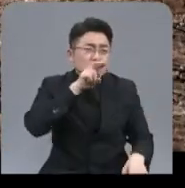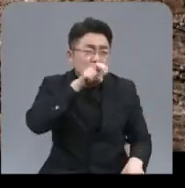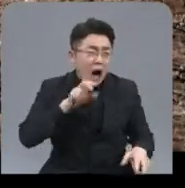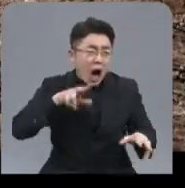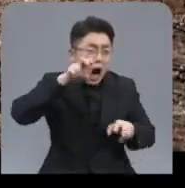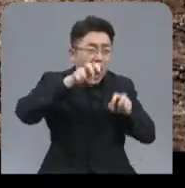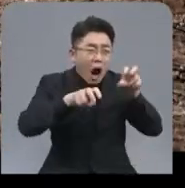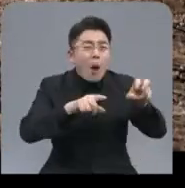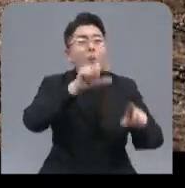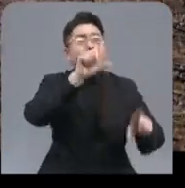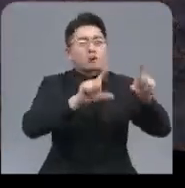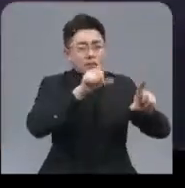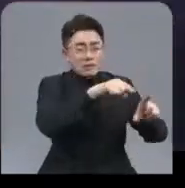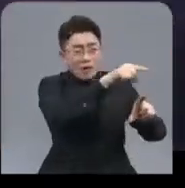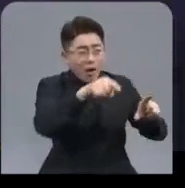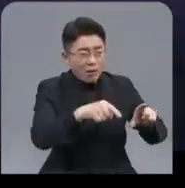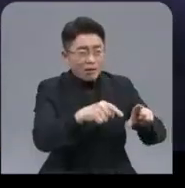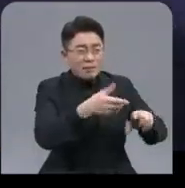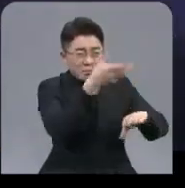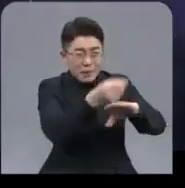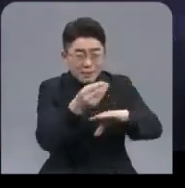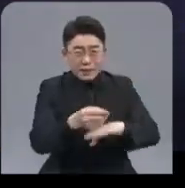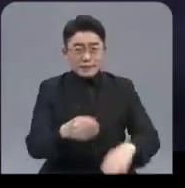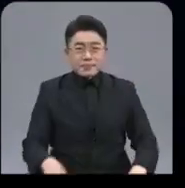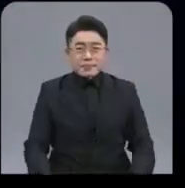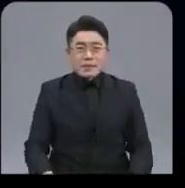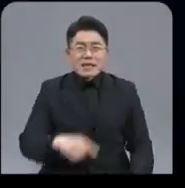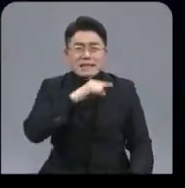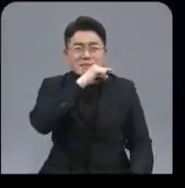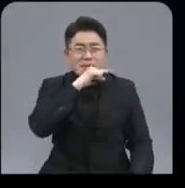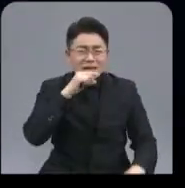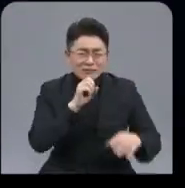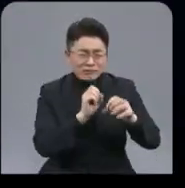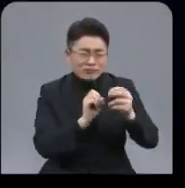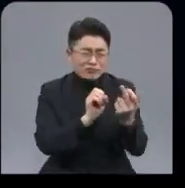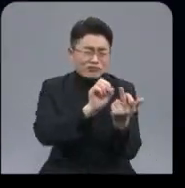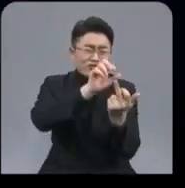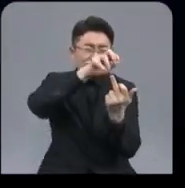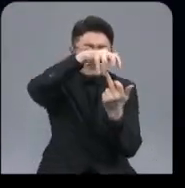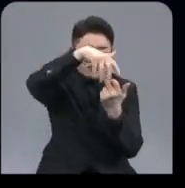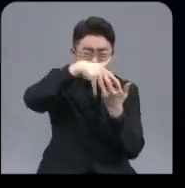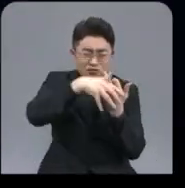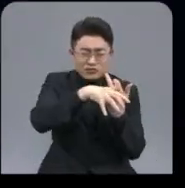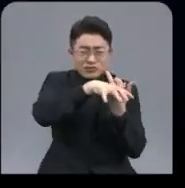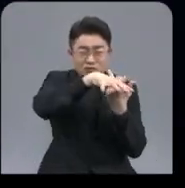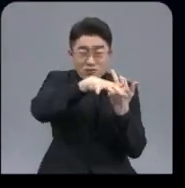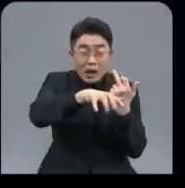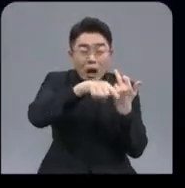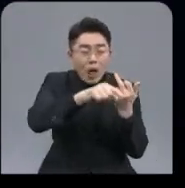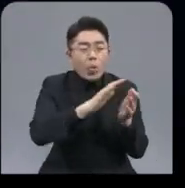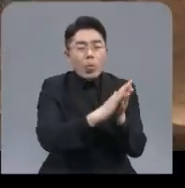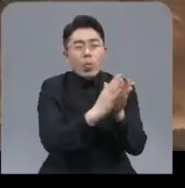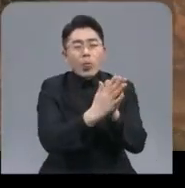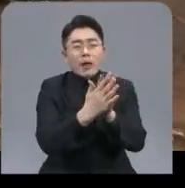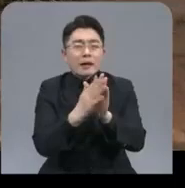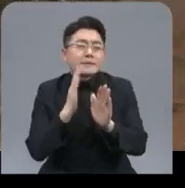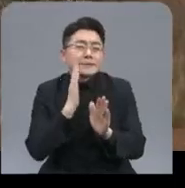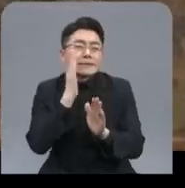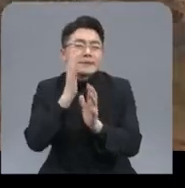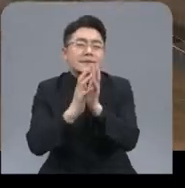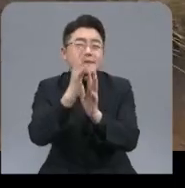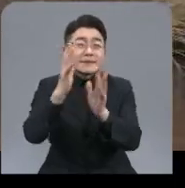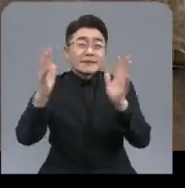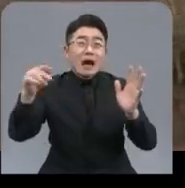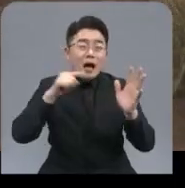với nội dung về lịch sử địa chất bán đảo Hàn Quốc Nhân dịp kỷ niệm 50 năm thành lập nhà đài bộ phim được đầu tư sản xuất với chi phí